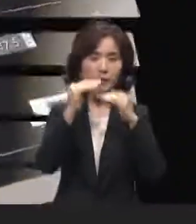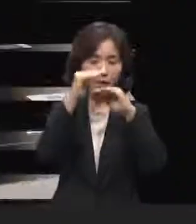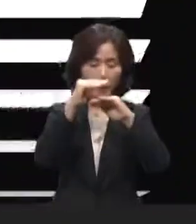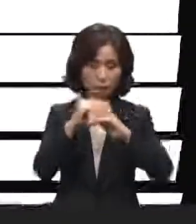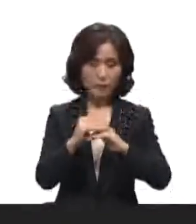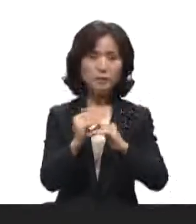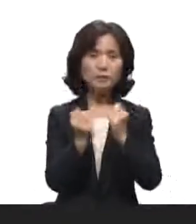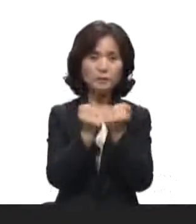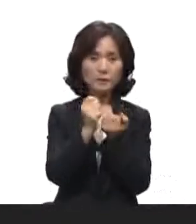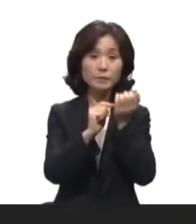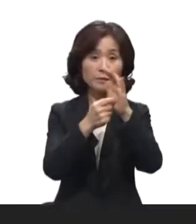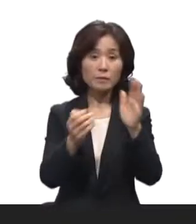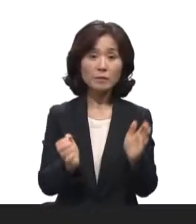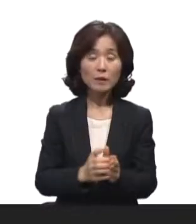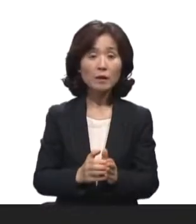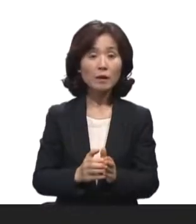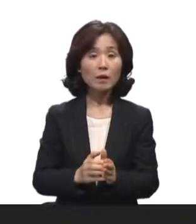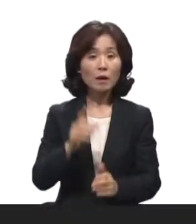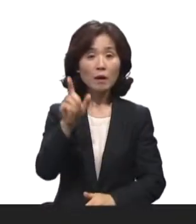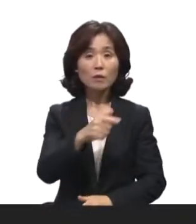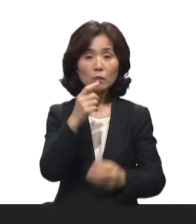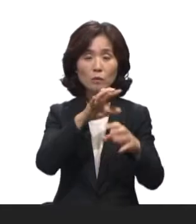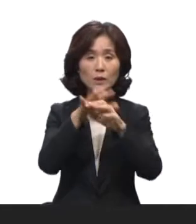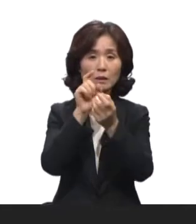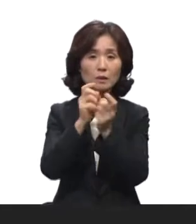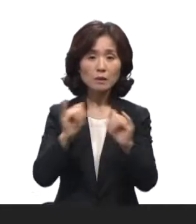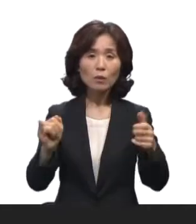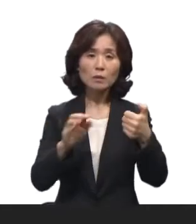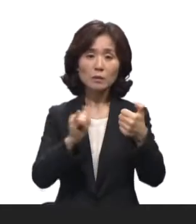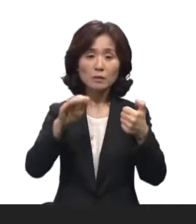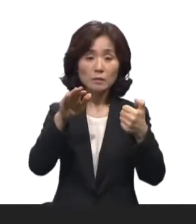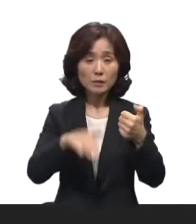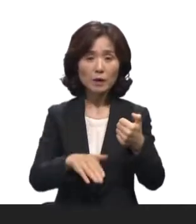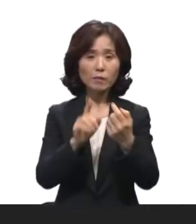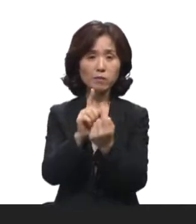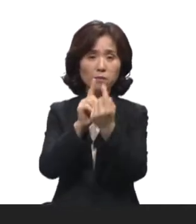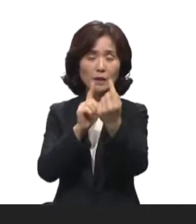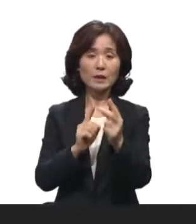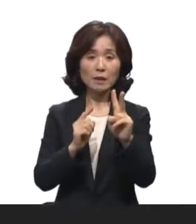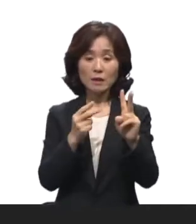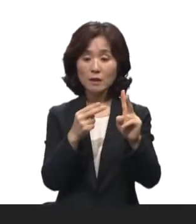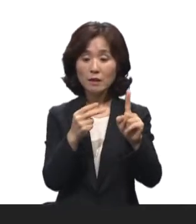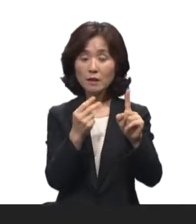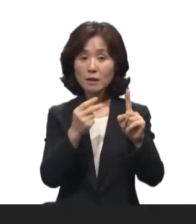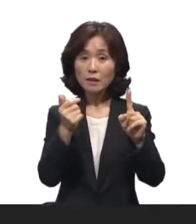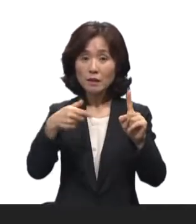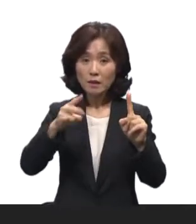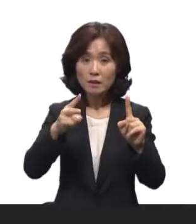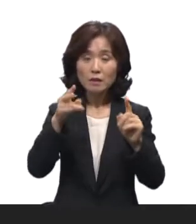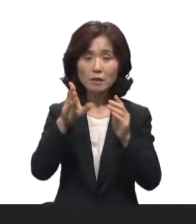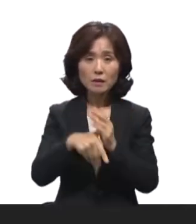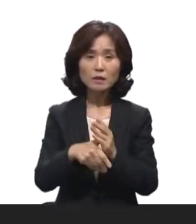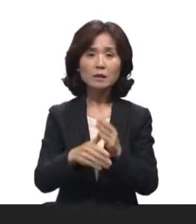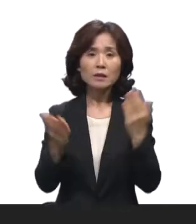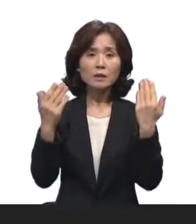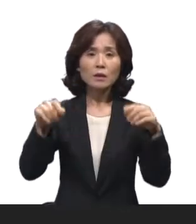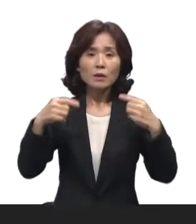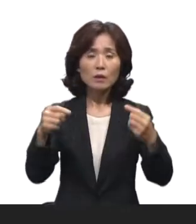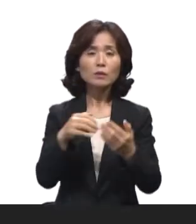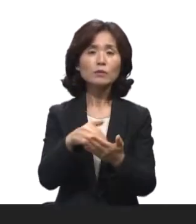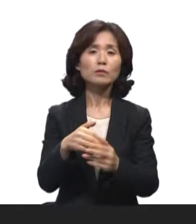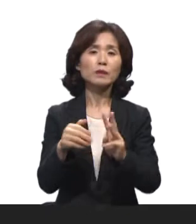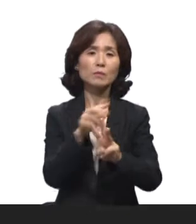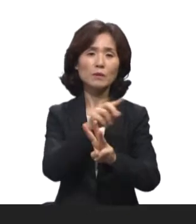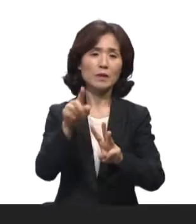내놓았습니다 우선 하루 확진 자 50명 미만 거리두기 1단계에서는 등교 인원 3분의 1에 유지하는 선에서